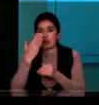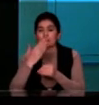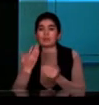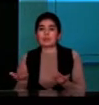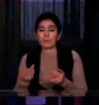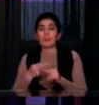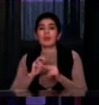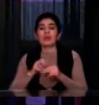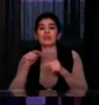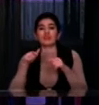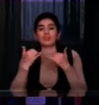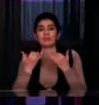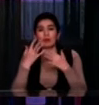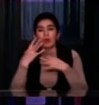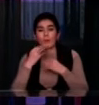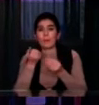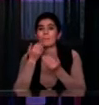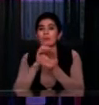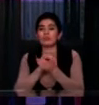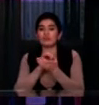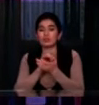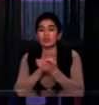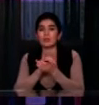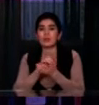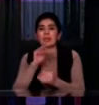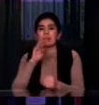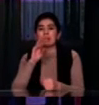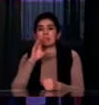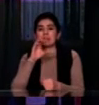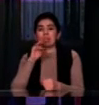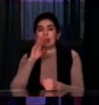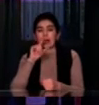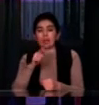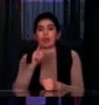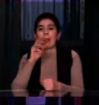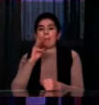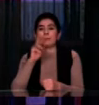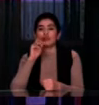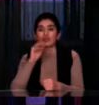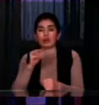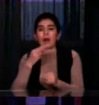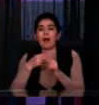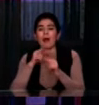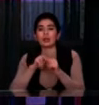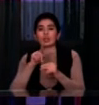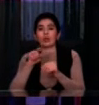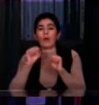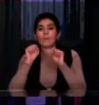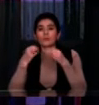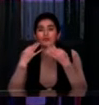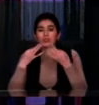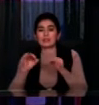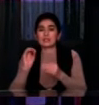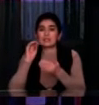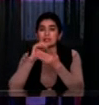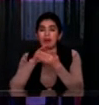Итак, сегодня мы с вами познакомились с тегом EMG, который позволяет